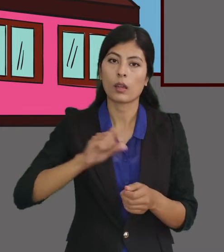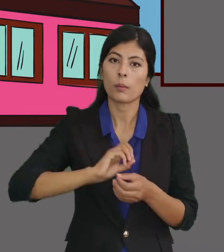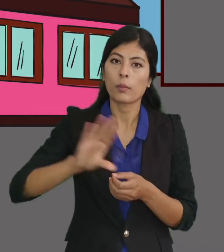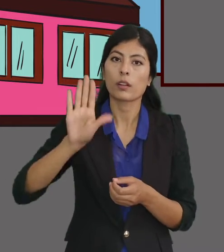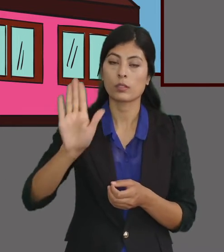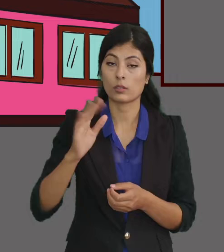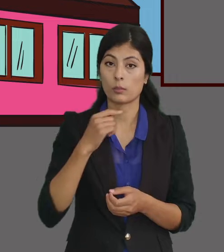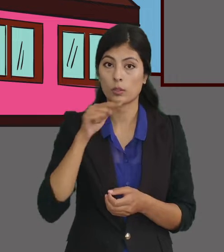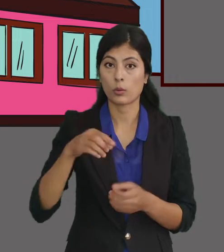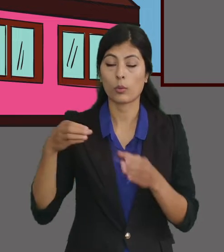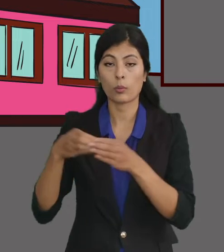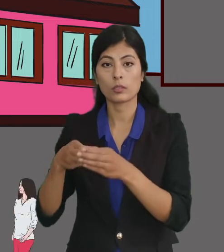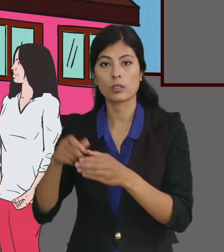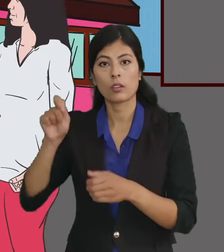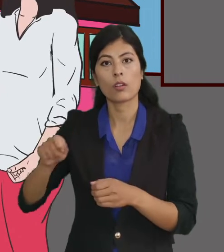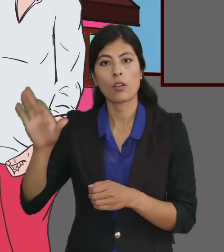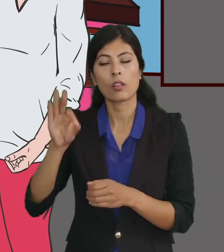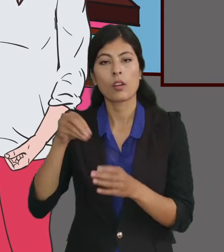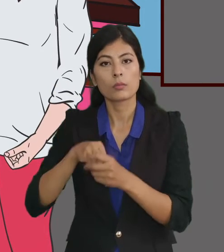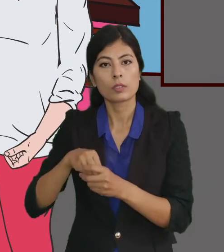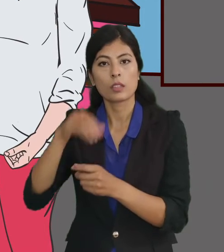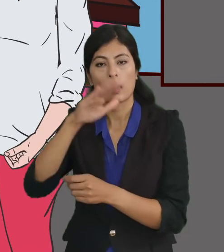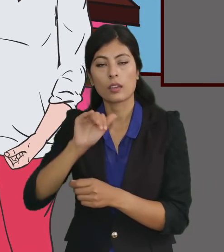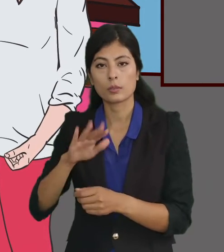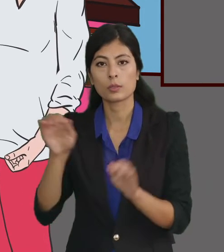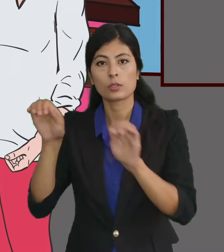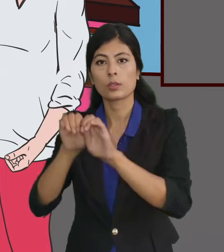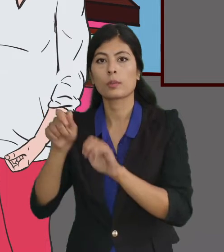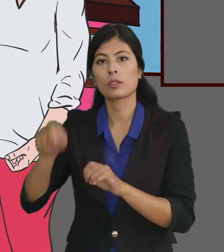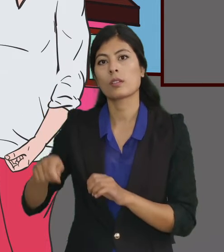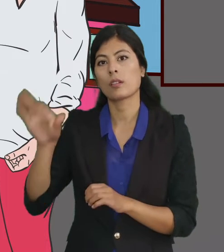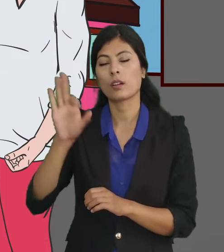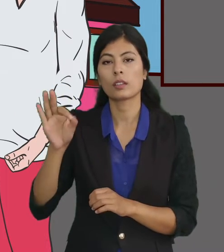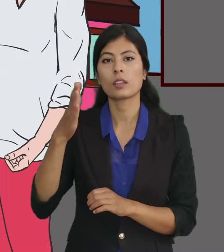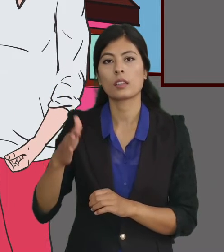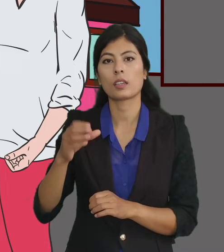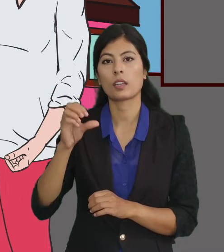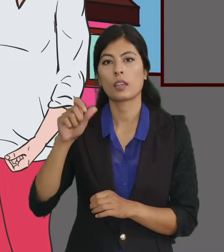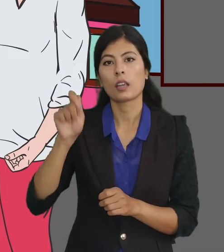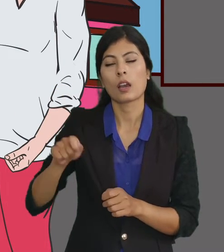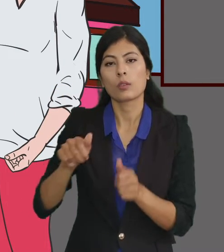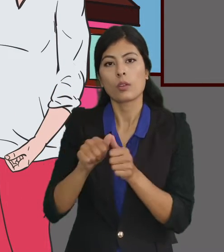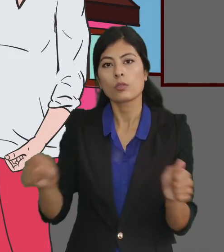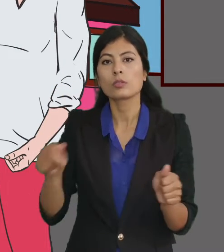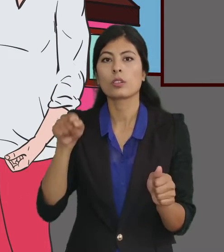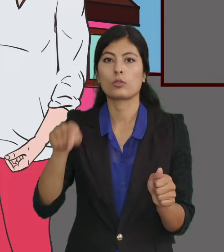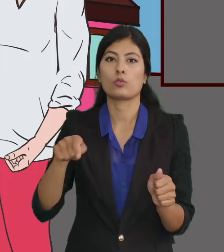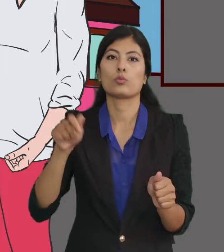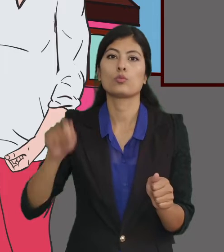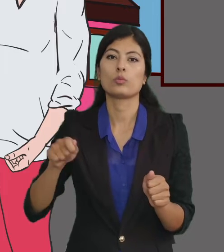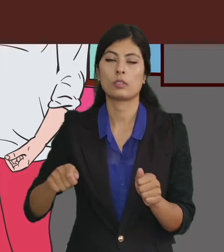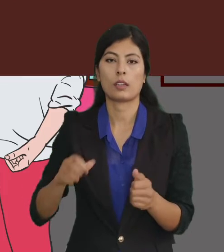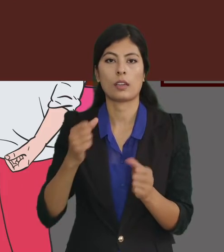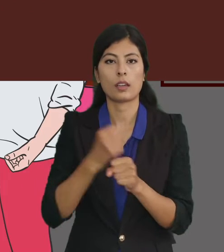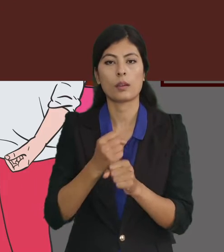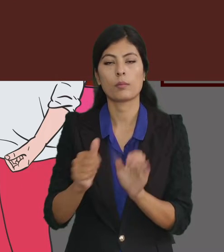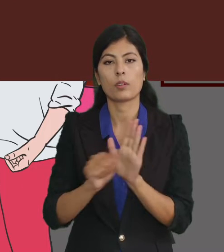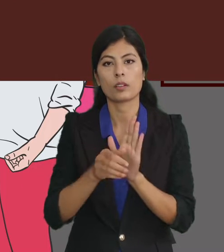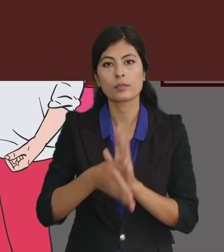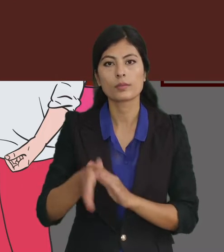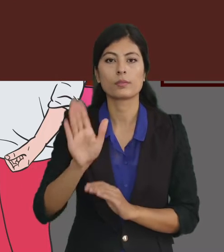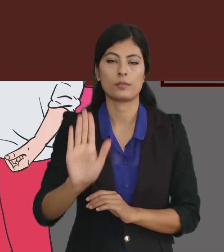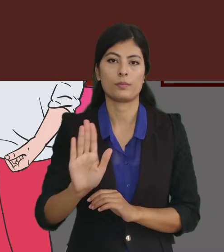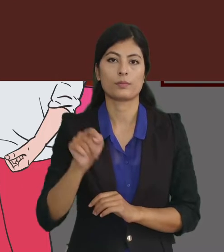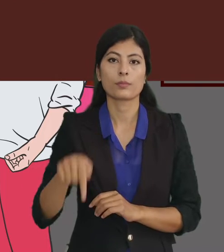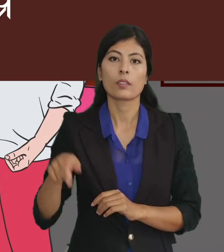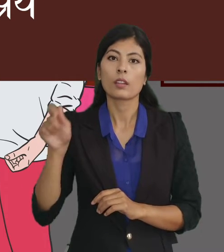में हाजिर हो गेला पर संबंधित अदालत के प्रचलित कानून अनुसार ओई मुद्दा के ऊपर कार्रवाई आ किनारा करे के चाही।